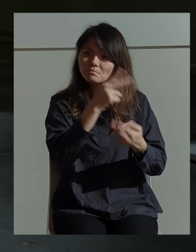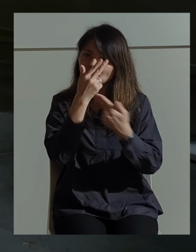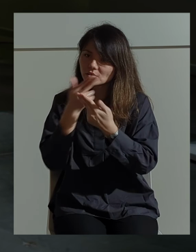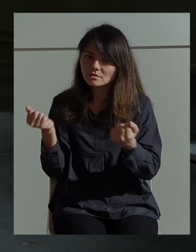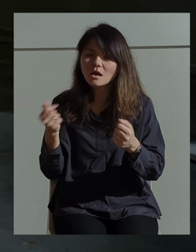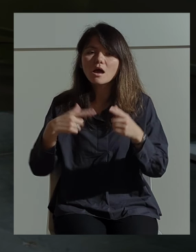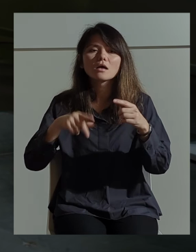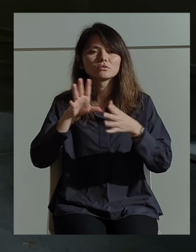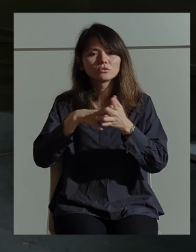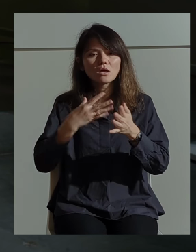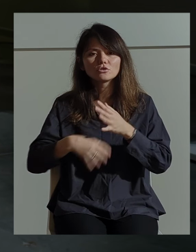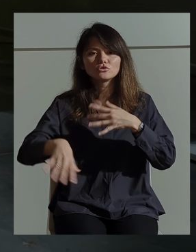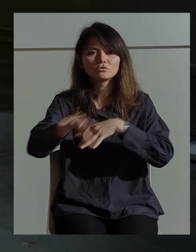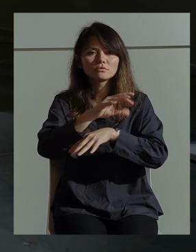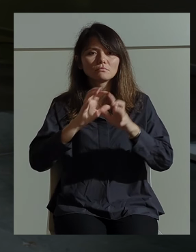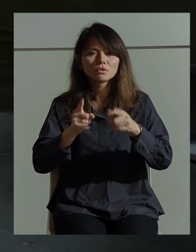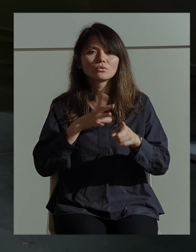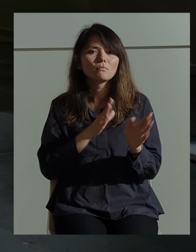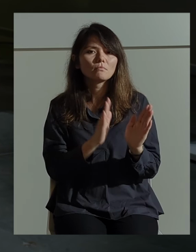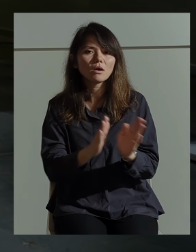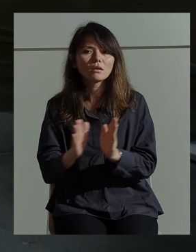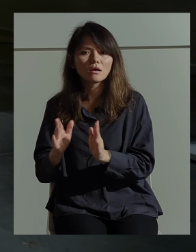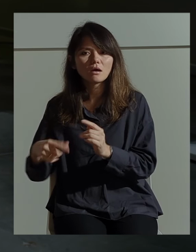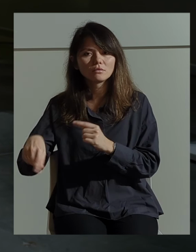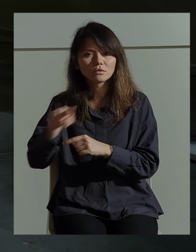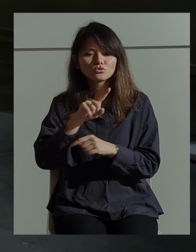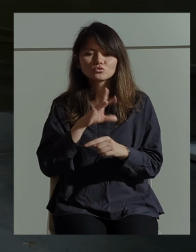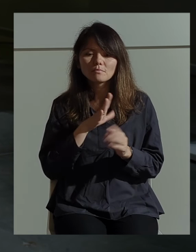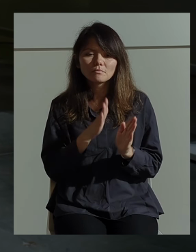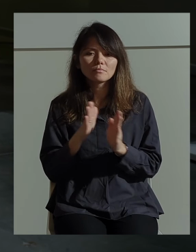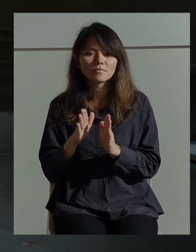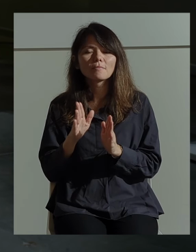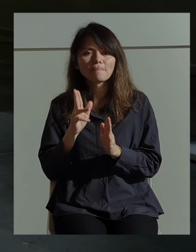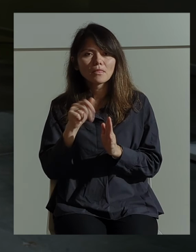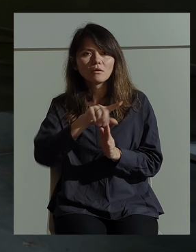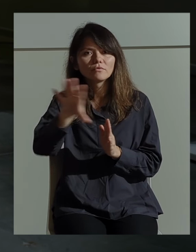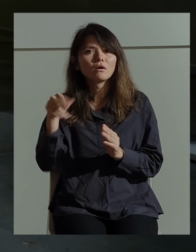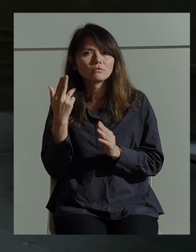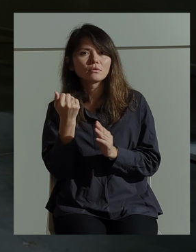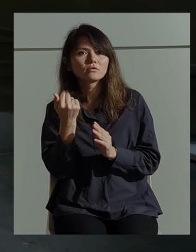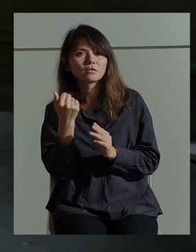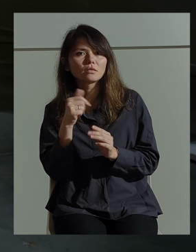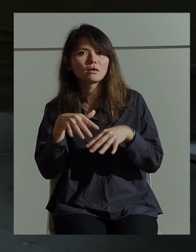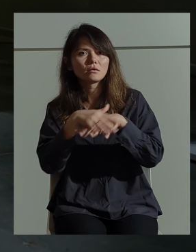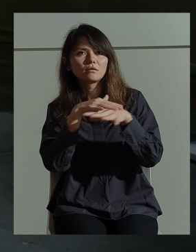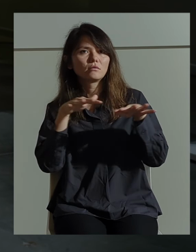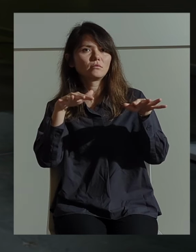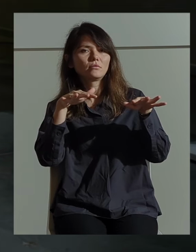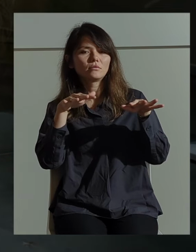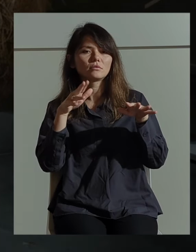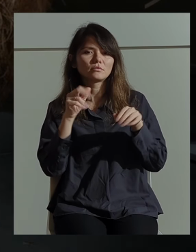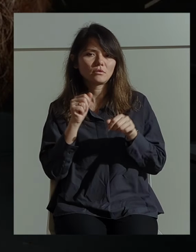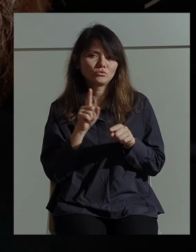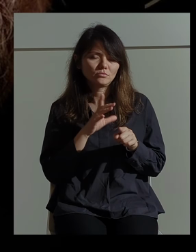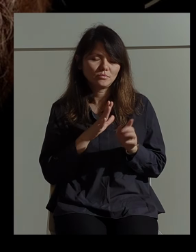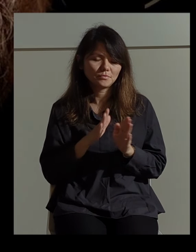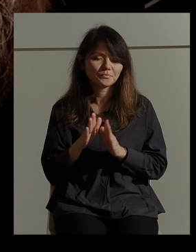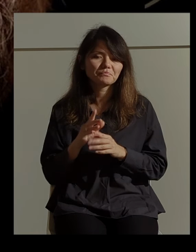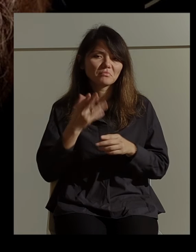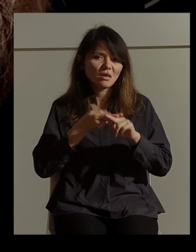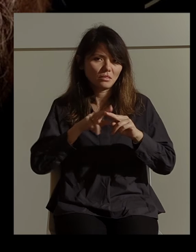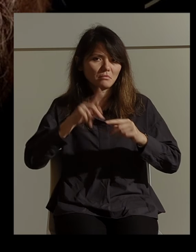и порядок восстановился человек должен сам сказать да да вот быть на стороне палача парадоксально вот